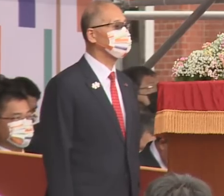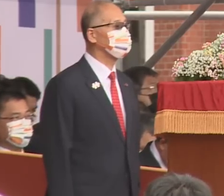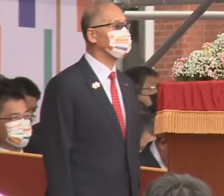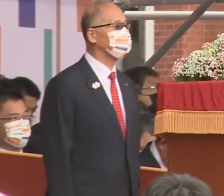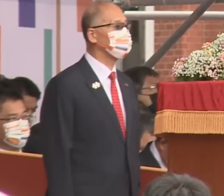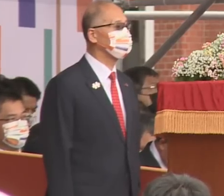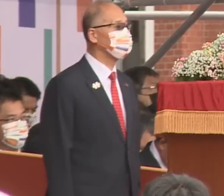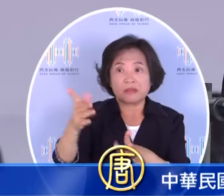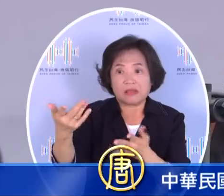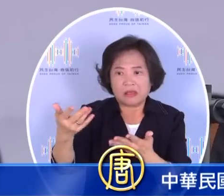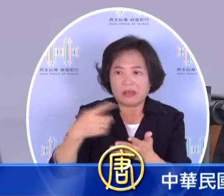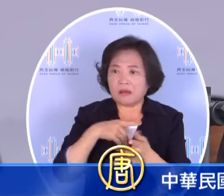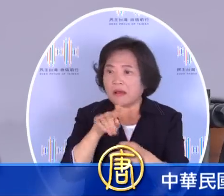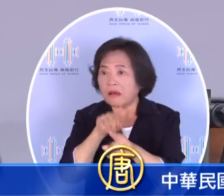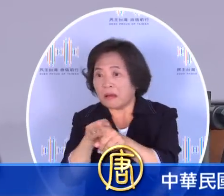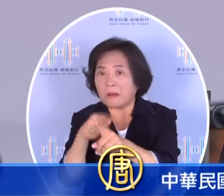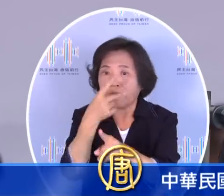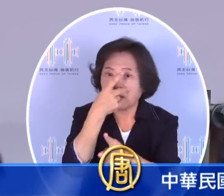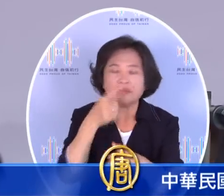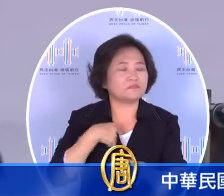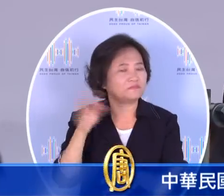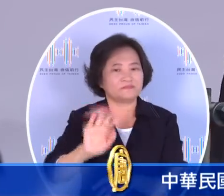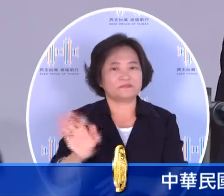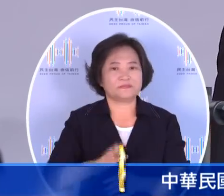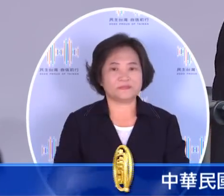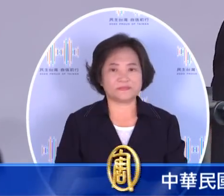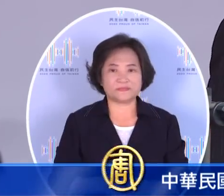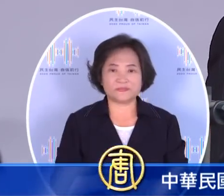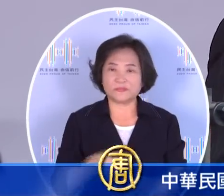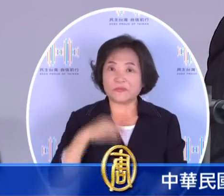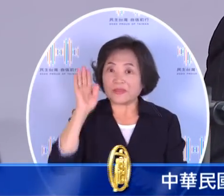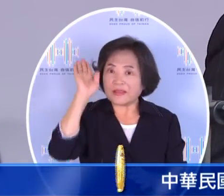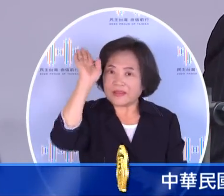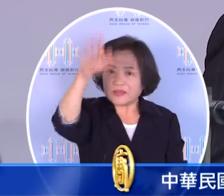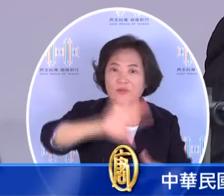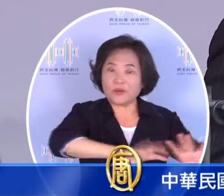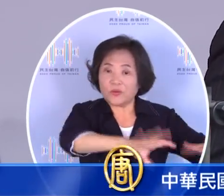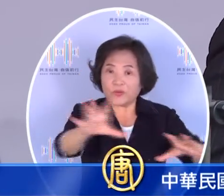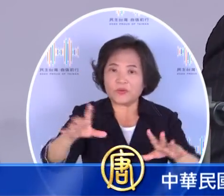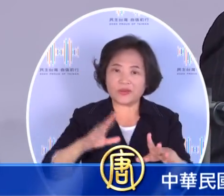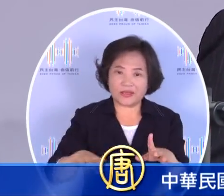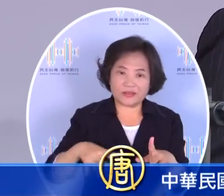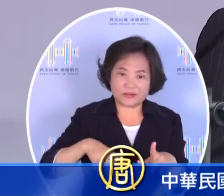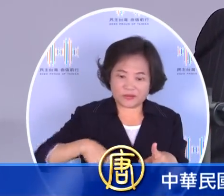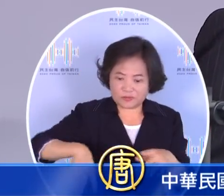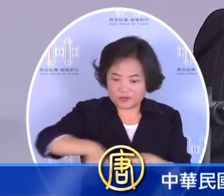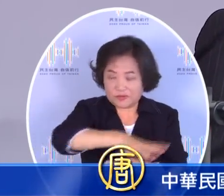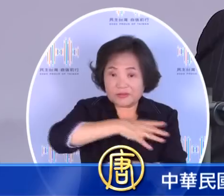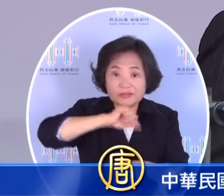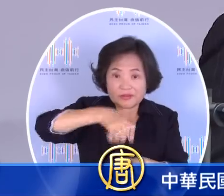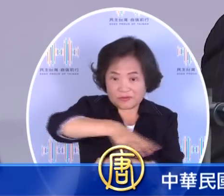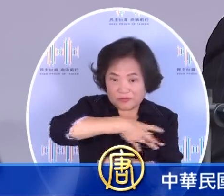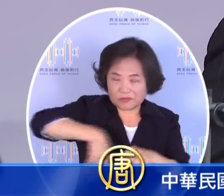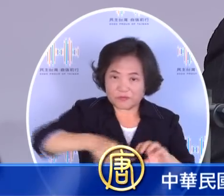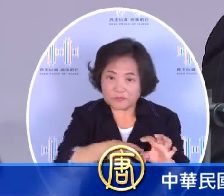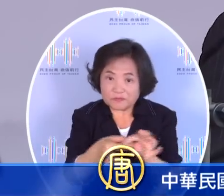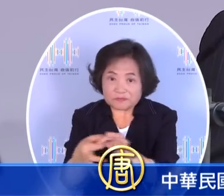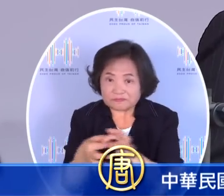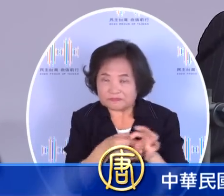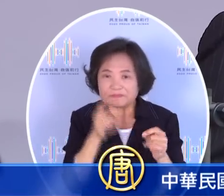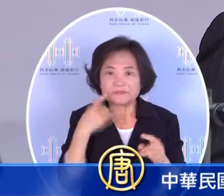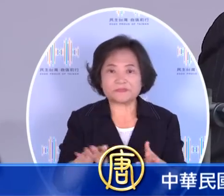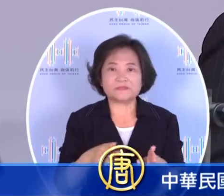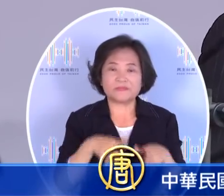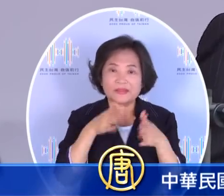把握先机。 我们将积极参与未来的国际跟区域新秩序的建立，我们会秉持价